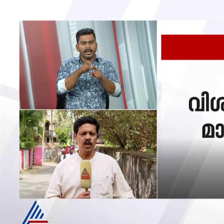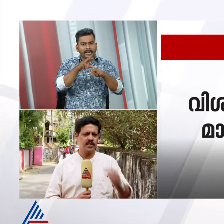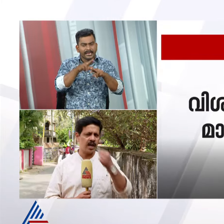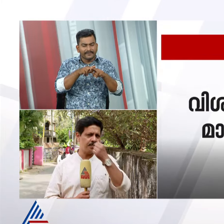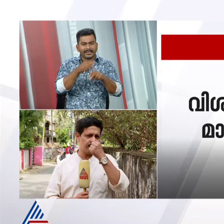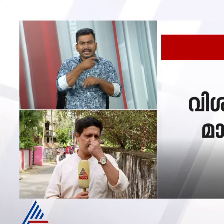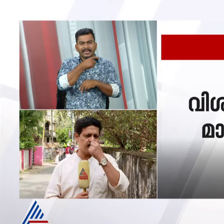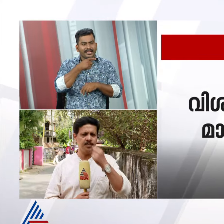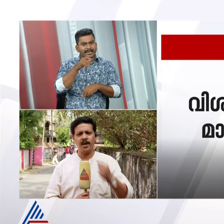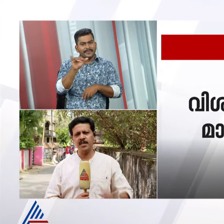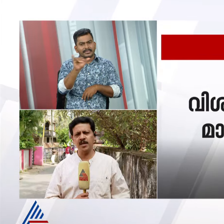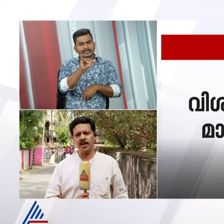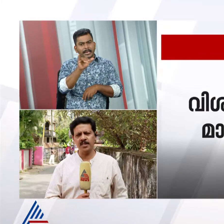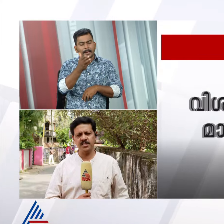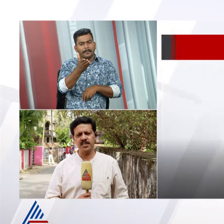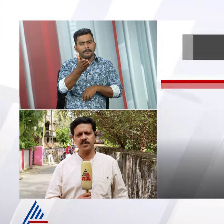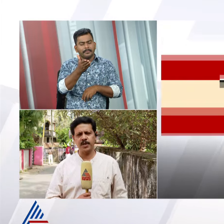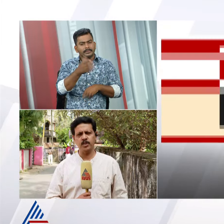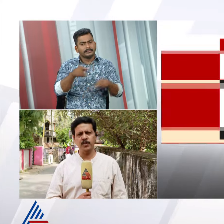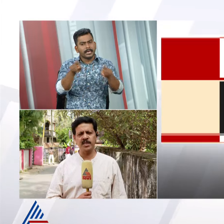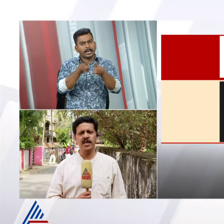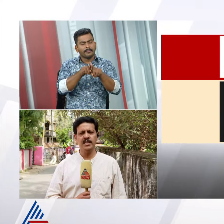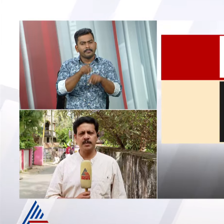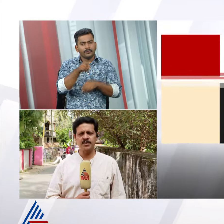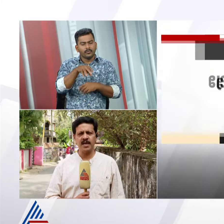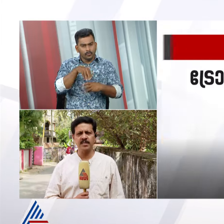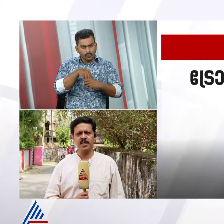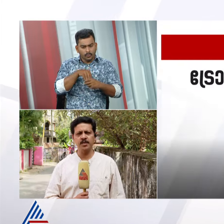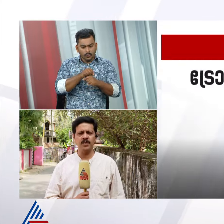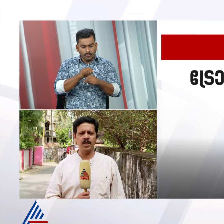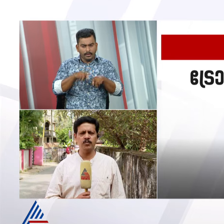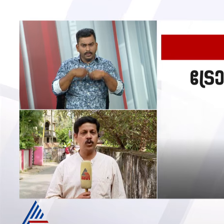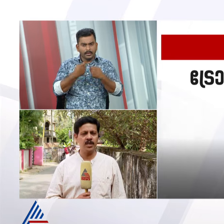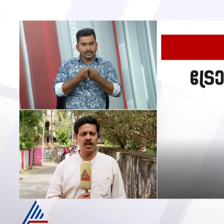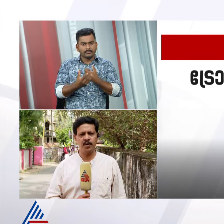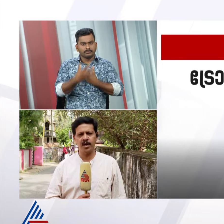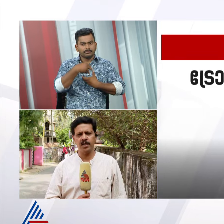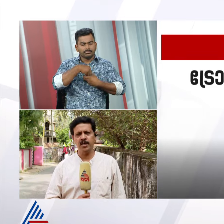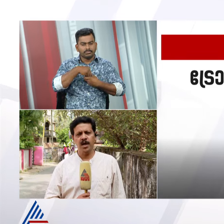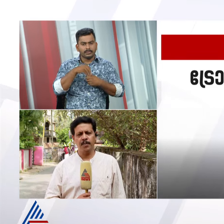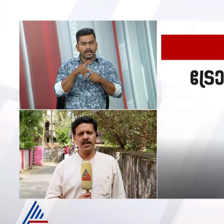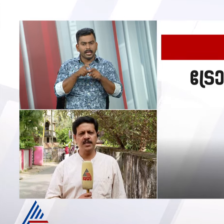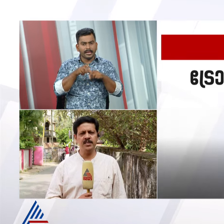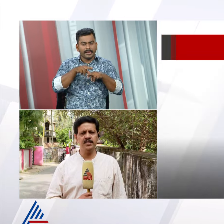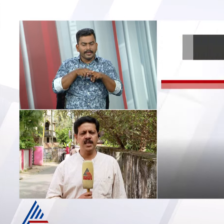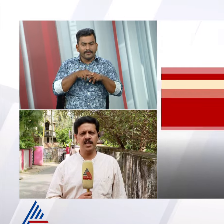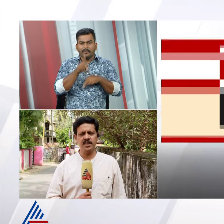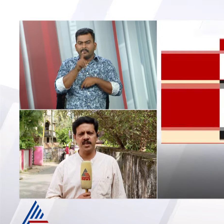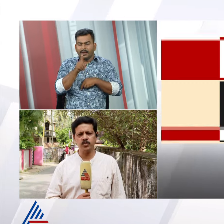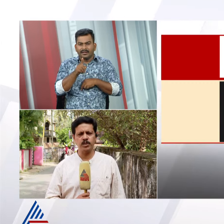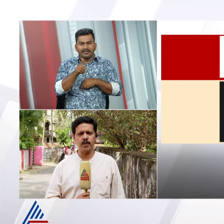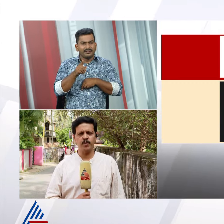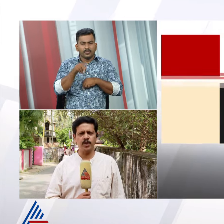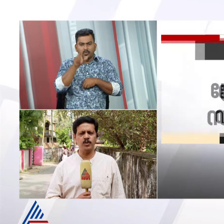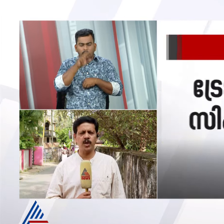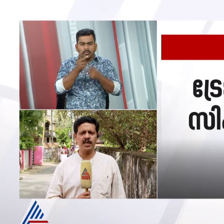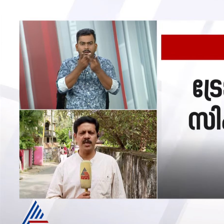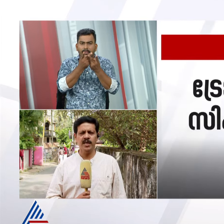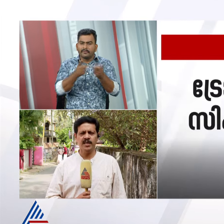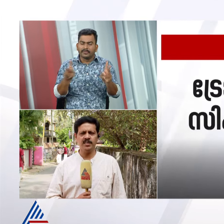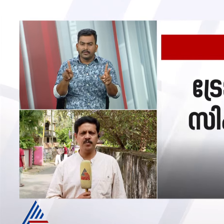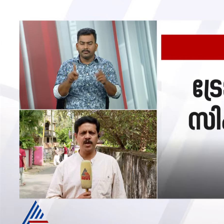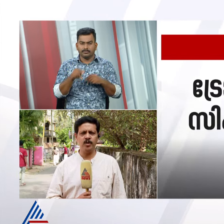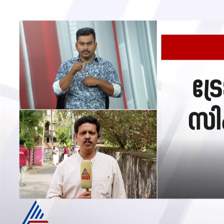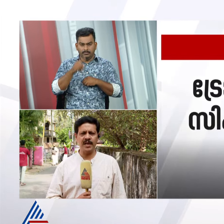ചോദിക്കുമ്പോൾ താൻ പറയുന്നതാണ് പാർട്ടി നിലപാടെന്ന് കൃഷ്ണദാസ് പറയുന്നു. പക്ഷേ സംസ്ഥാന സെക്രട്ടറിയും താനും ഒരേ നിലപാടാണ് പറയുന്നതെന്ന് ജില്ലാ സെക്രട്ടറി സുരേഷ് ബാബു പറയുന്നു.